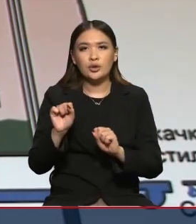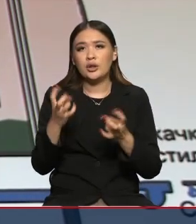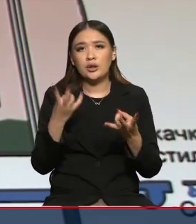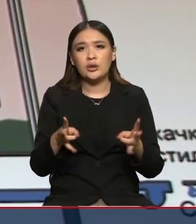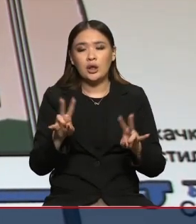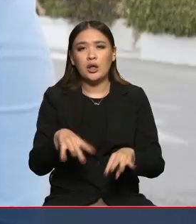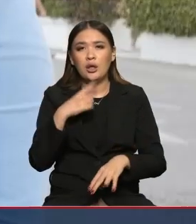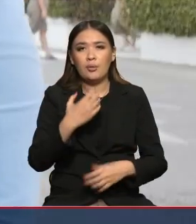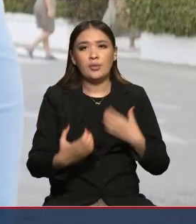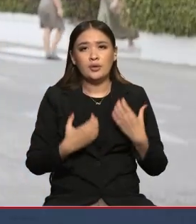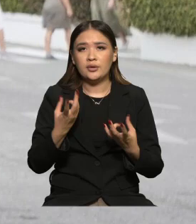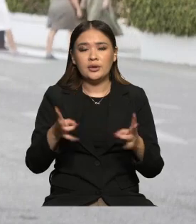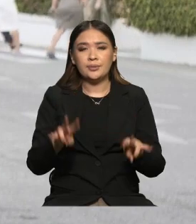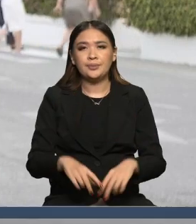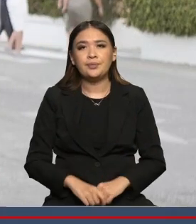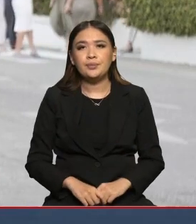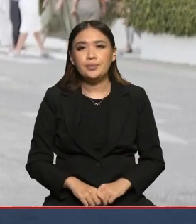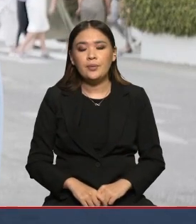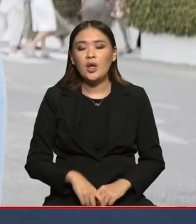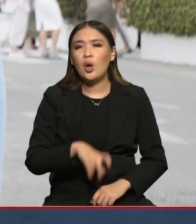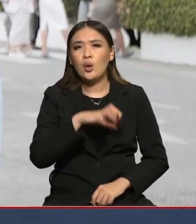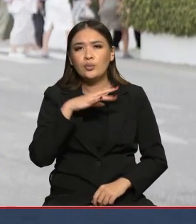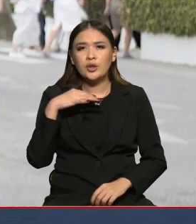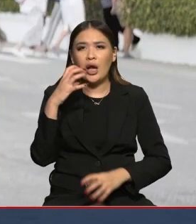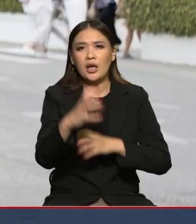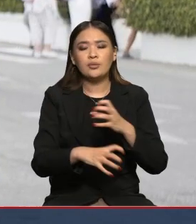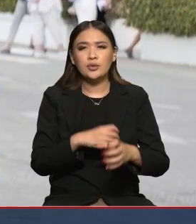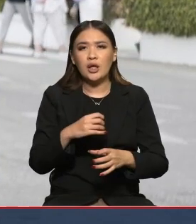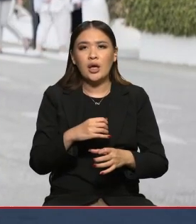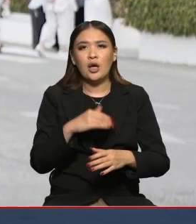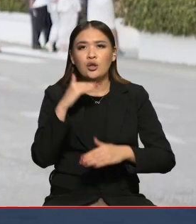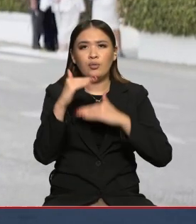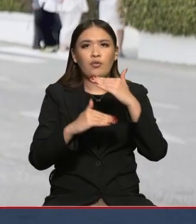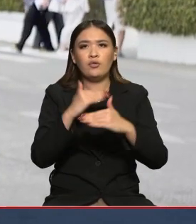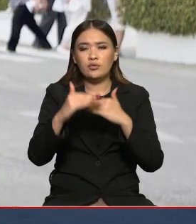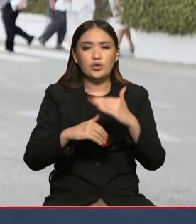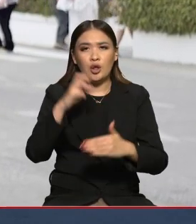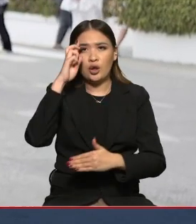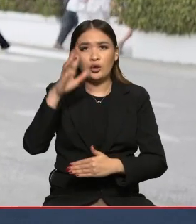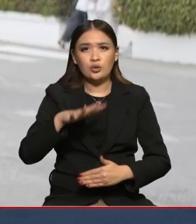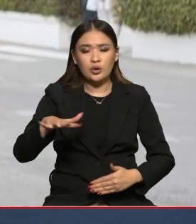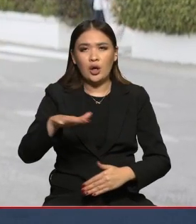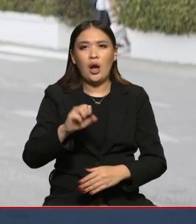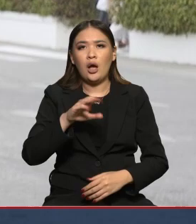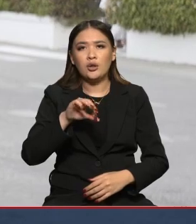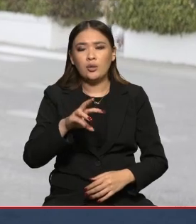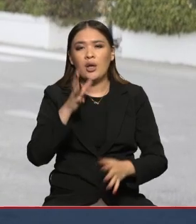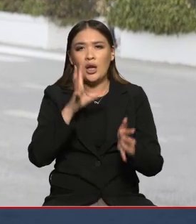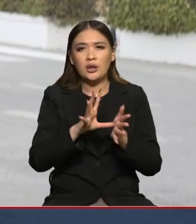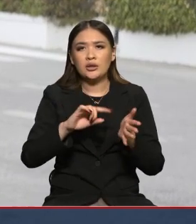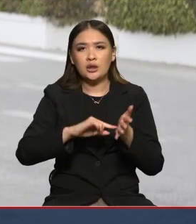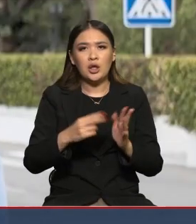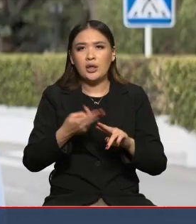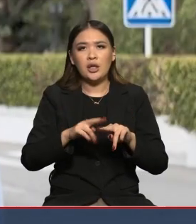жоқ дейді мамандар. Әлемдегі көптеген дамыған елдерде осы атом электростанциясын салу оншалықты проблема